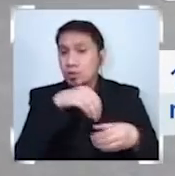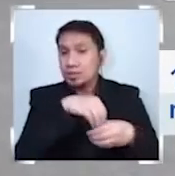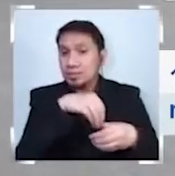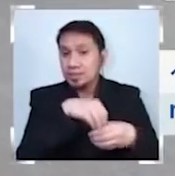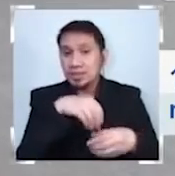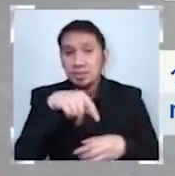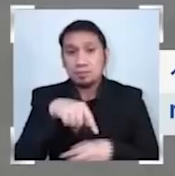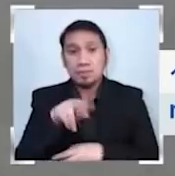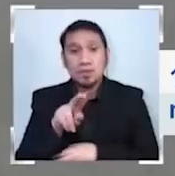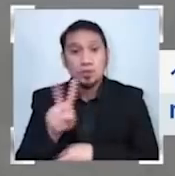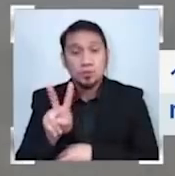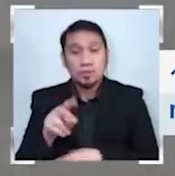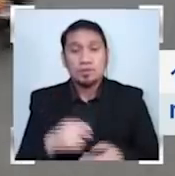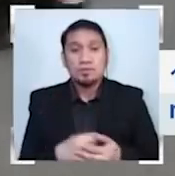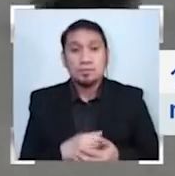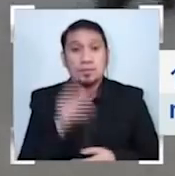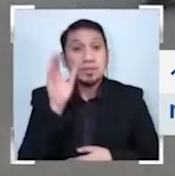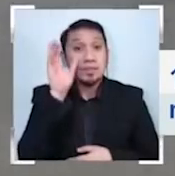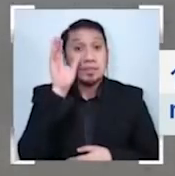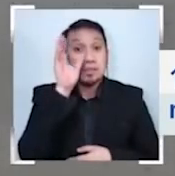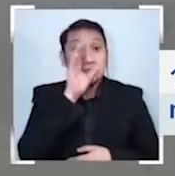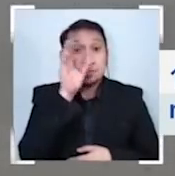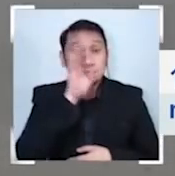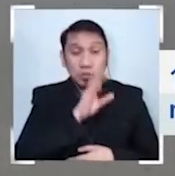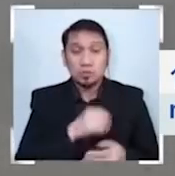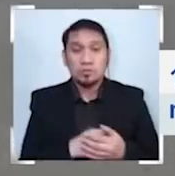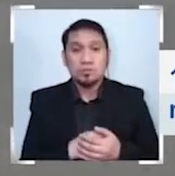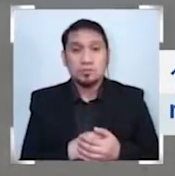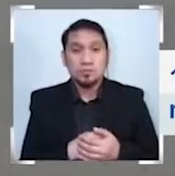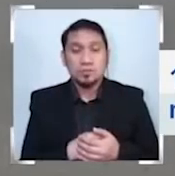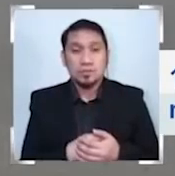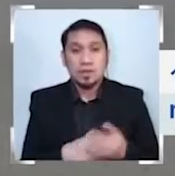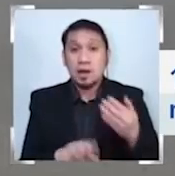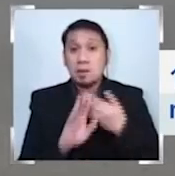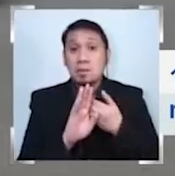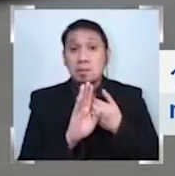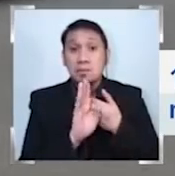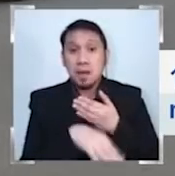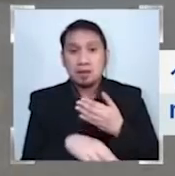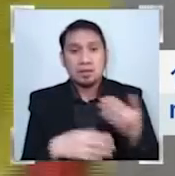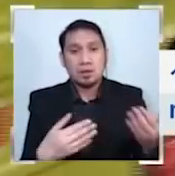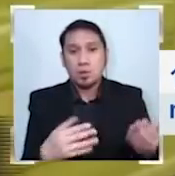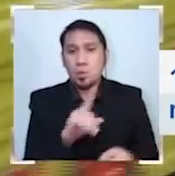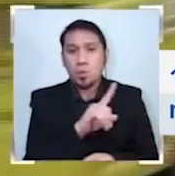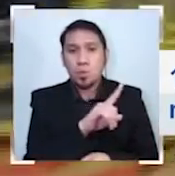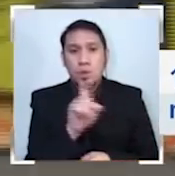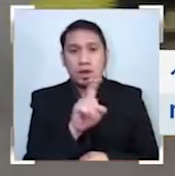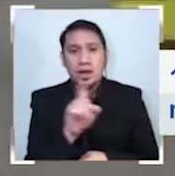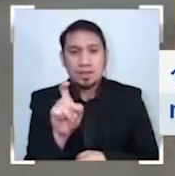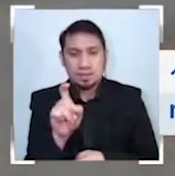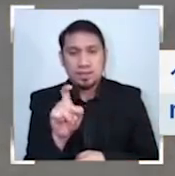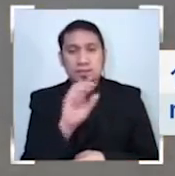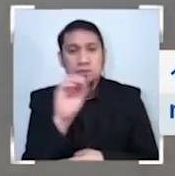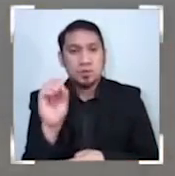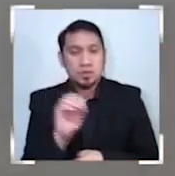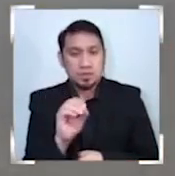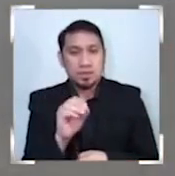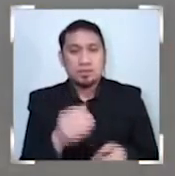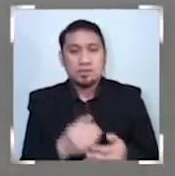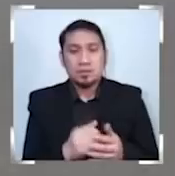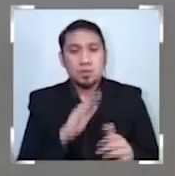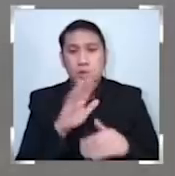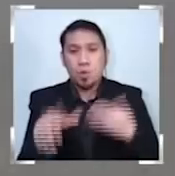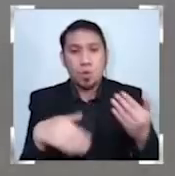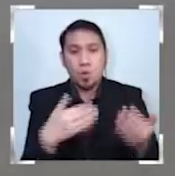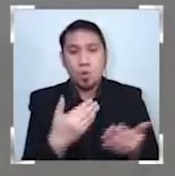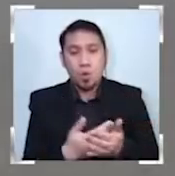Ang Cebu Province naman, mauuna nang ibalik sa March 1 ang 100% regular seating capacity sa mga pampublikong